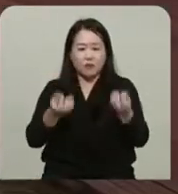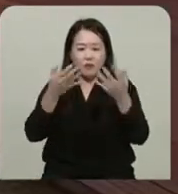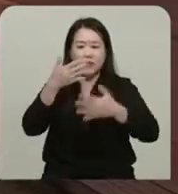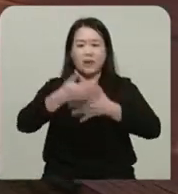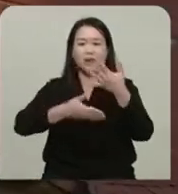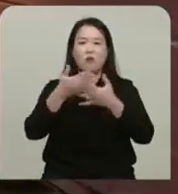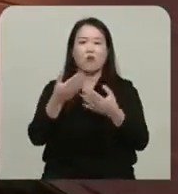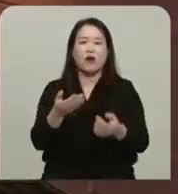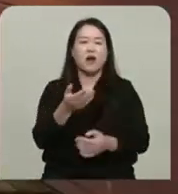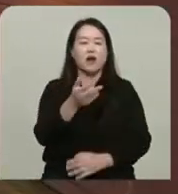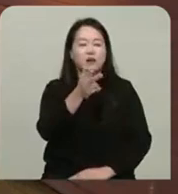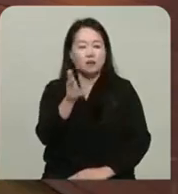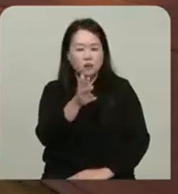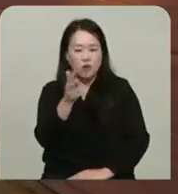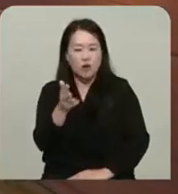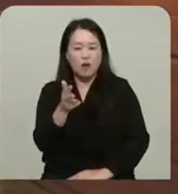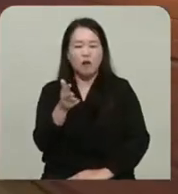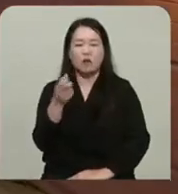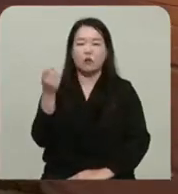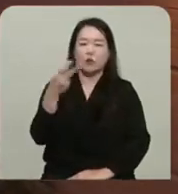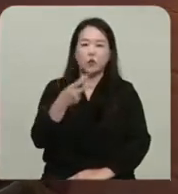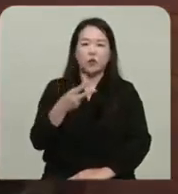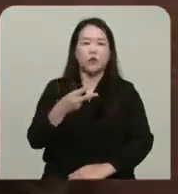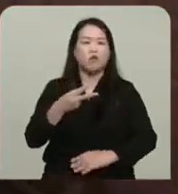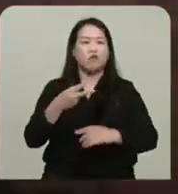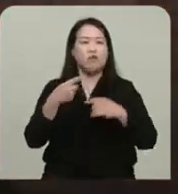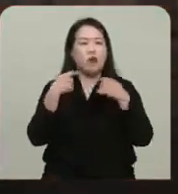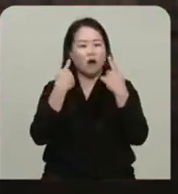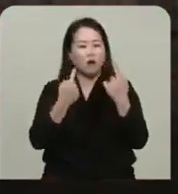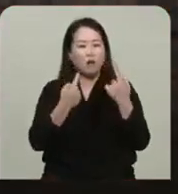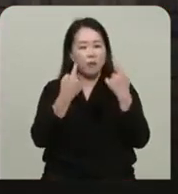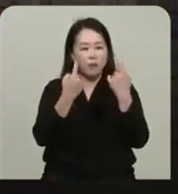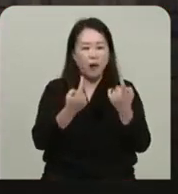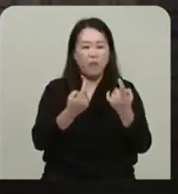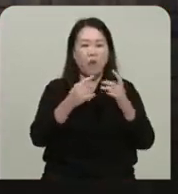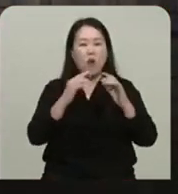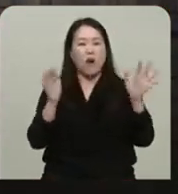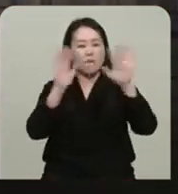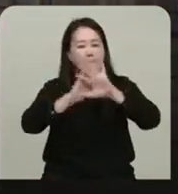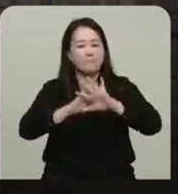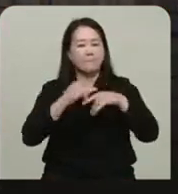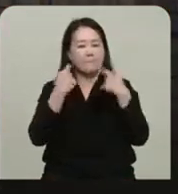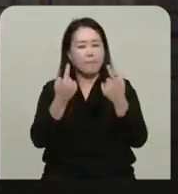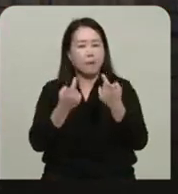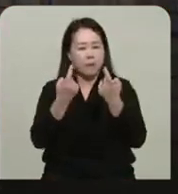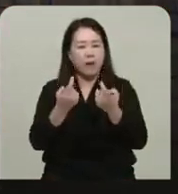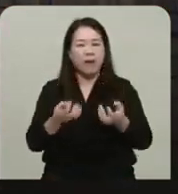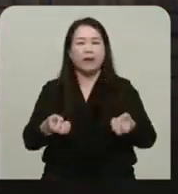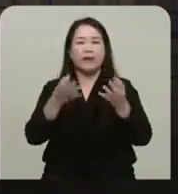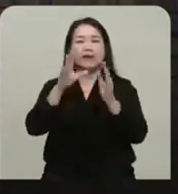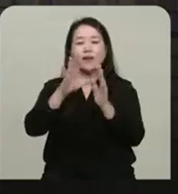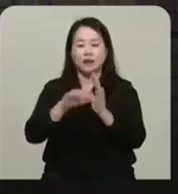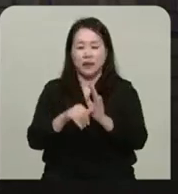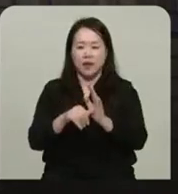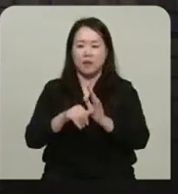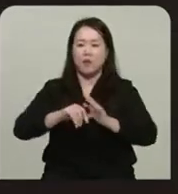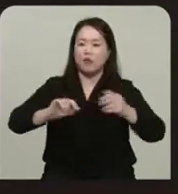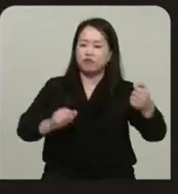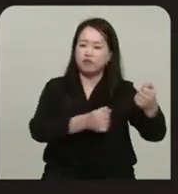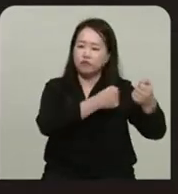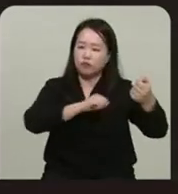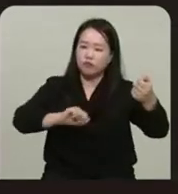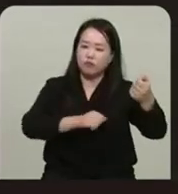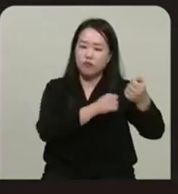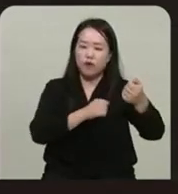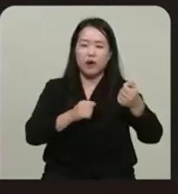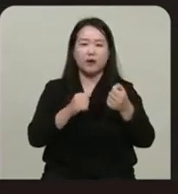영화 촬영지 또는 시간 여행 축제나 야행 등의 행사 때 그 소규모 연주회라든가